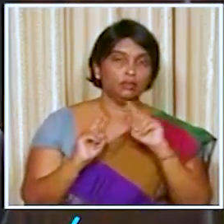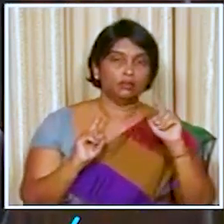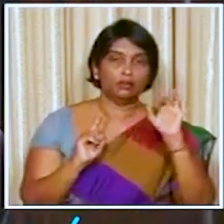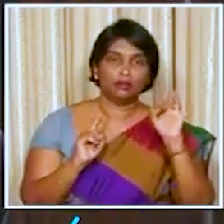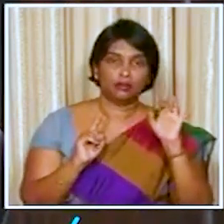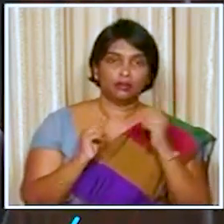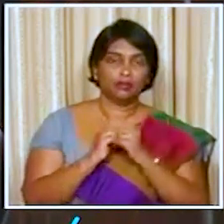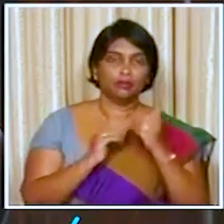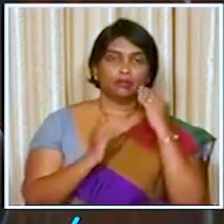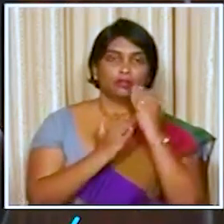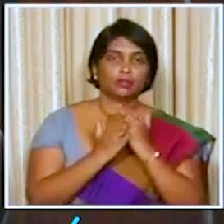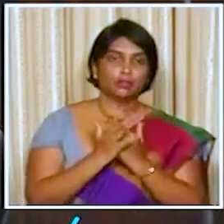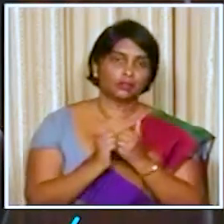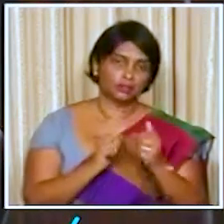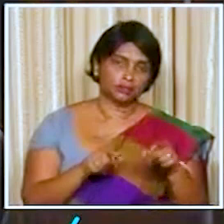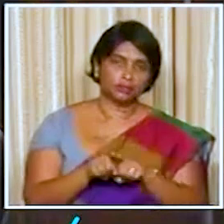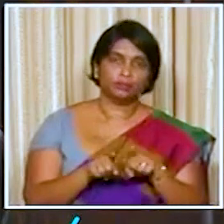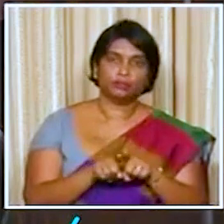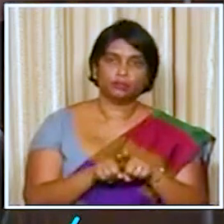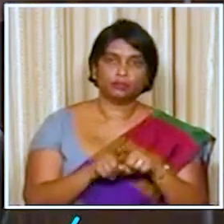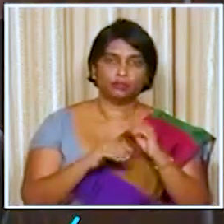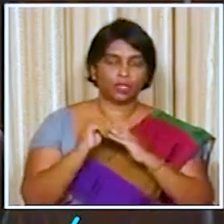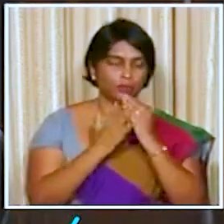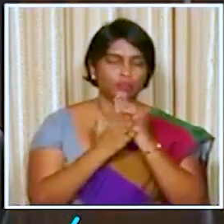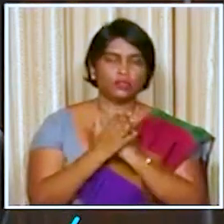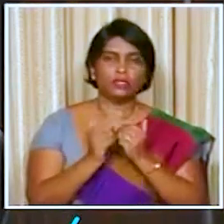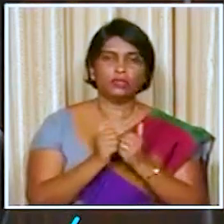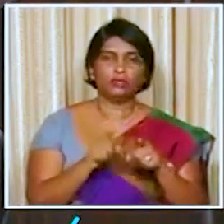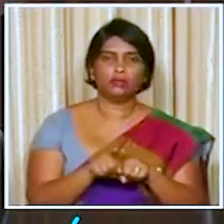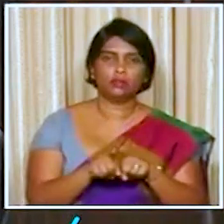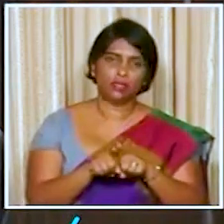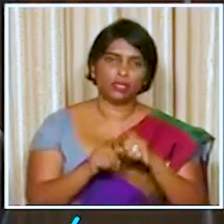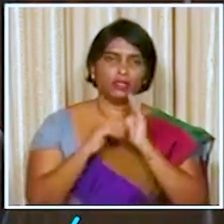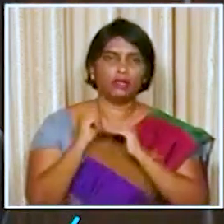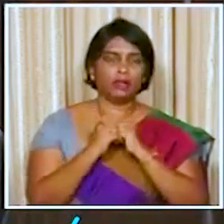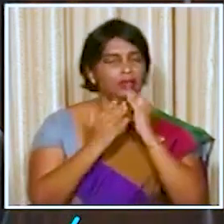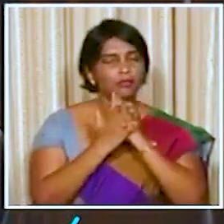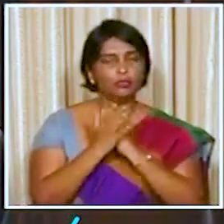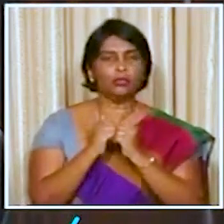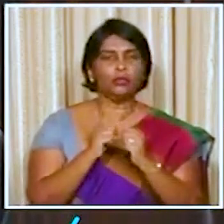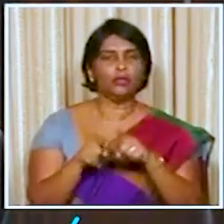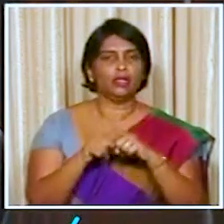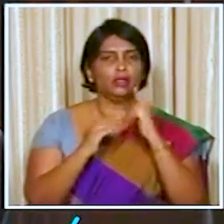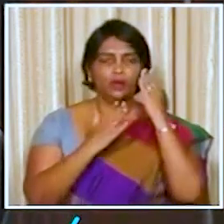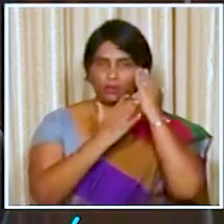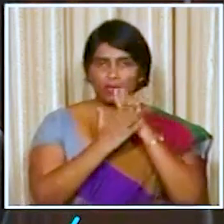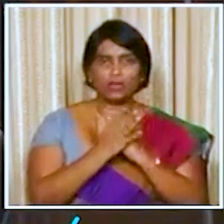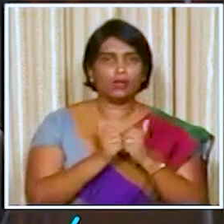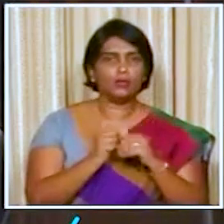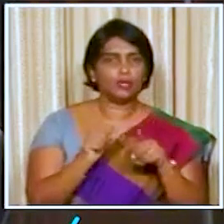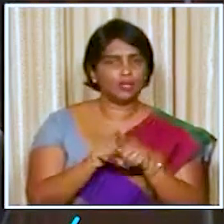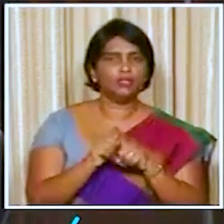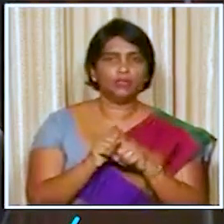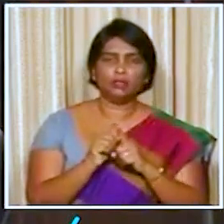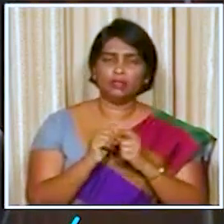ඔබතුමාලා යෝජනා කරලා තිනවා 15 18 කරන්න. ඒ කියන්නේ මේ සියල්ලටම 100 සිට 18 දක්වා අලුතෙන් අගයක්